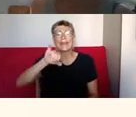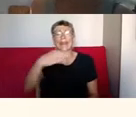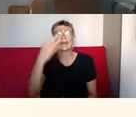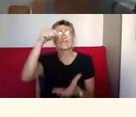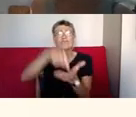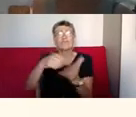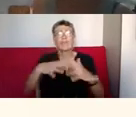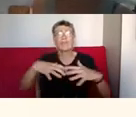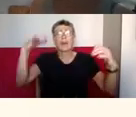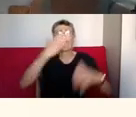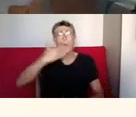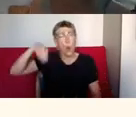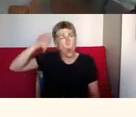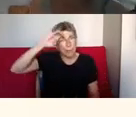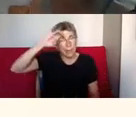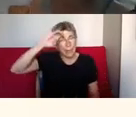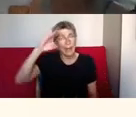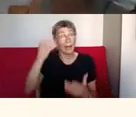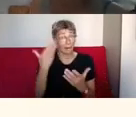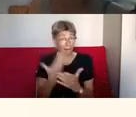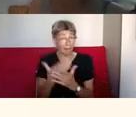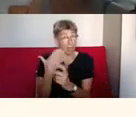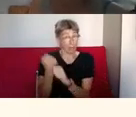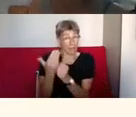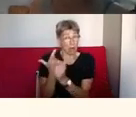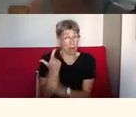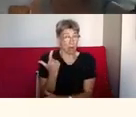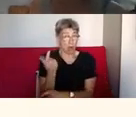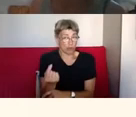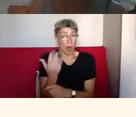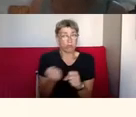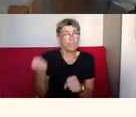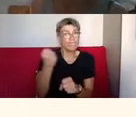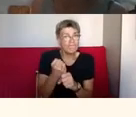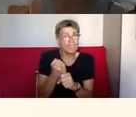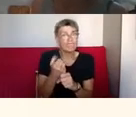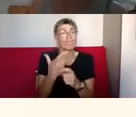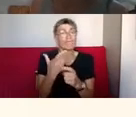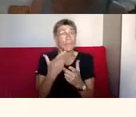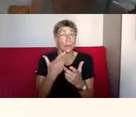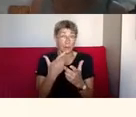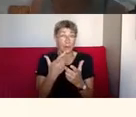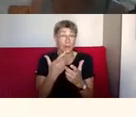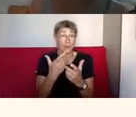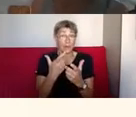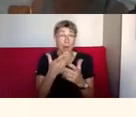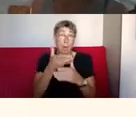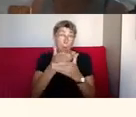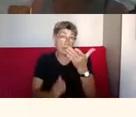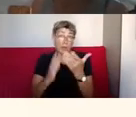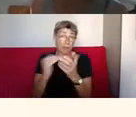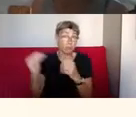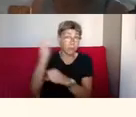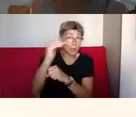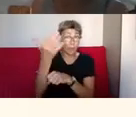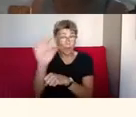novembre 2015. Et donc on a travaillé avec lui sur cette mise en place. Donc la moitié des employeurs étaient français, l'autre moitié était